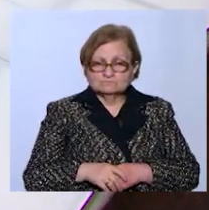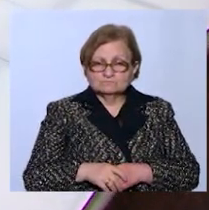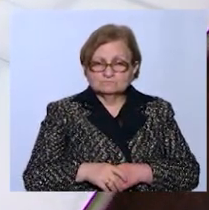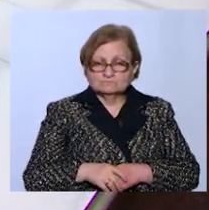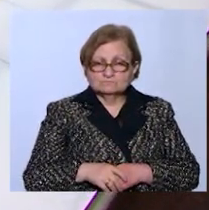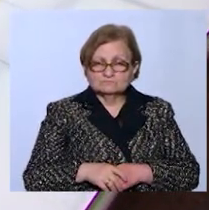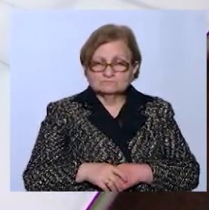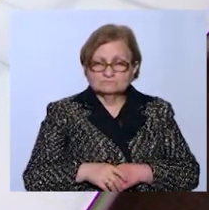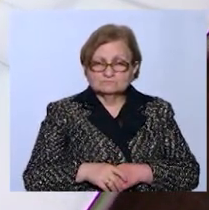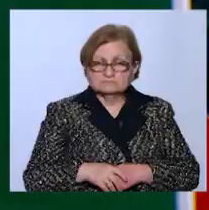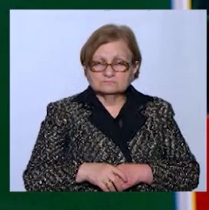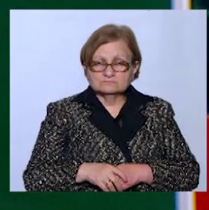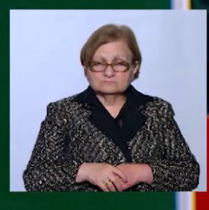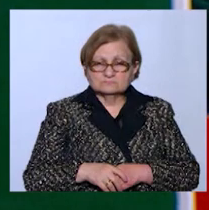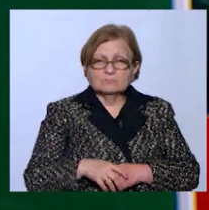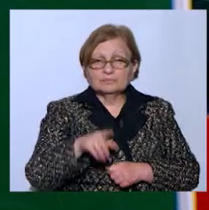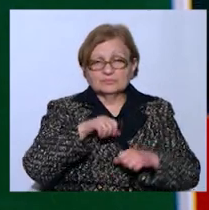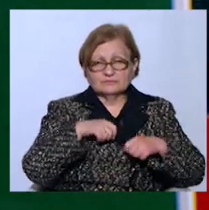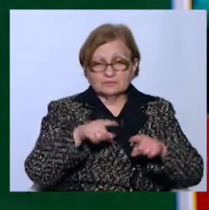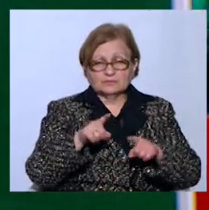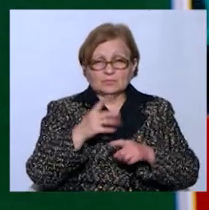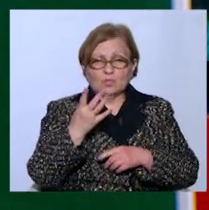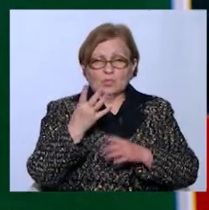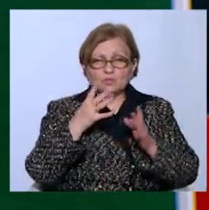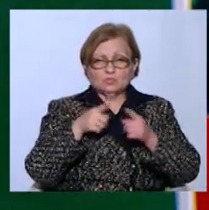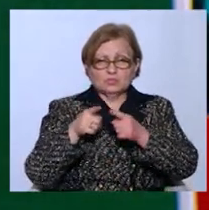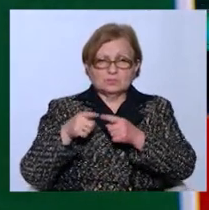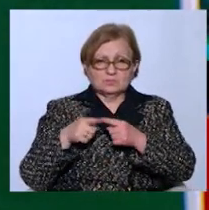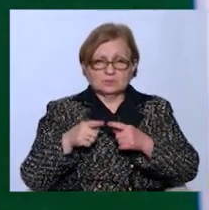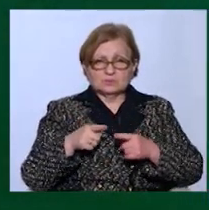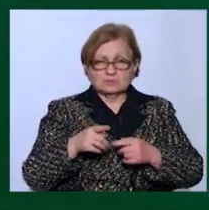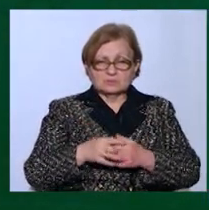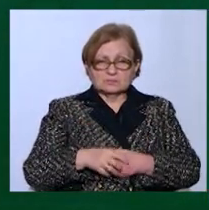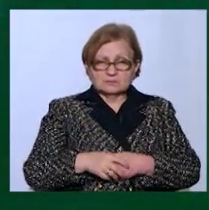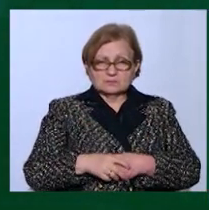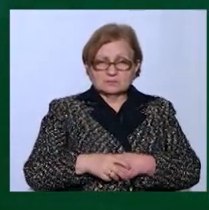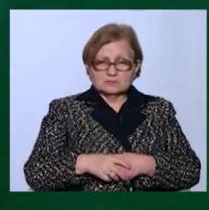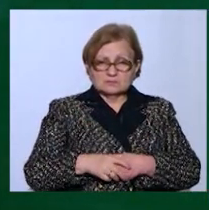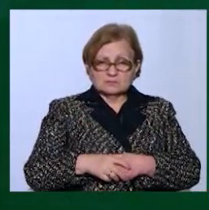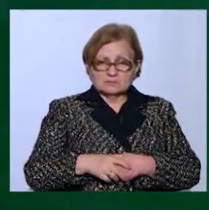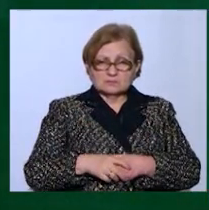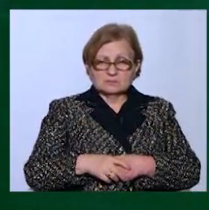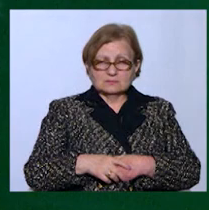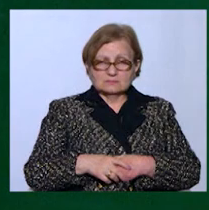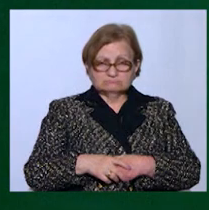ოთხკუთხაში რამდენი არის წვერო? ოთხკუთხაში წვერო არის 1 2 3 4 5 6 7